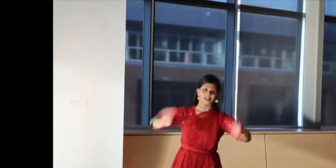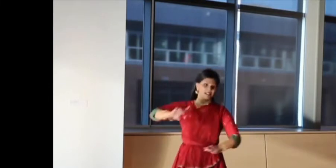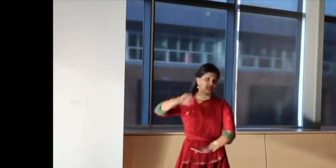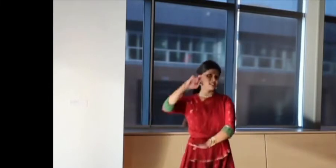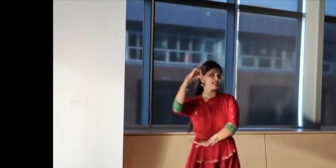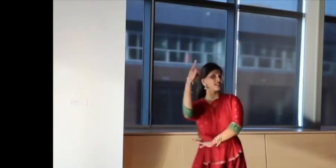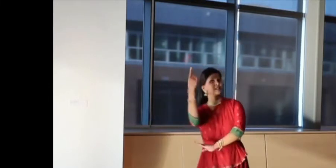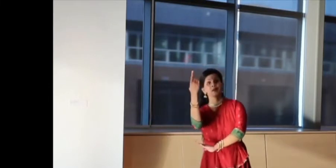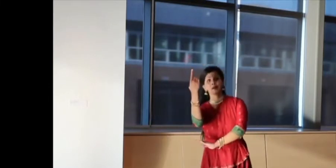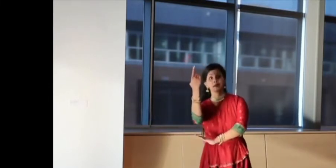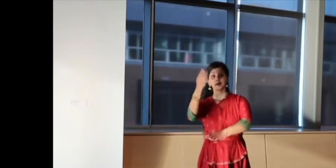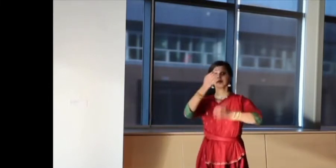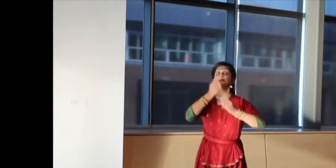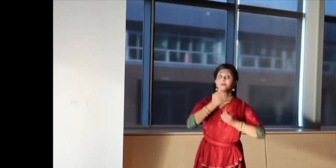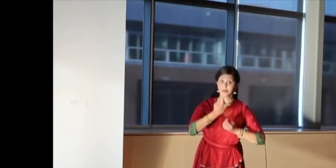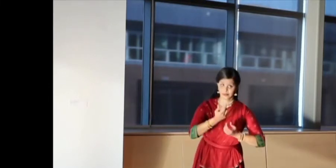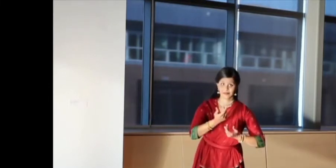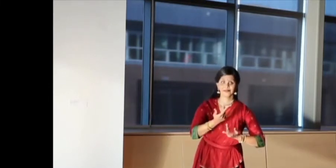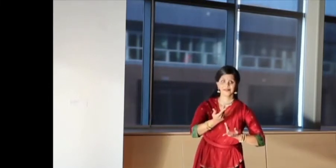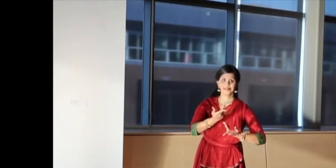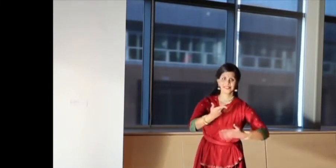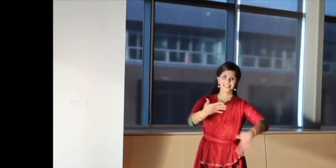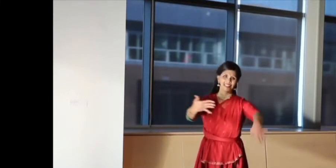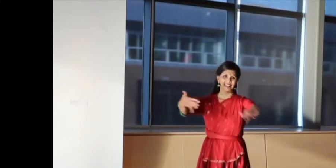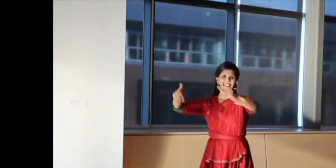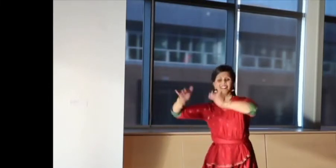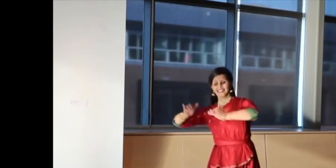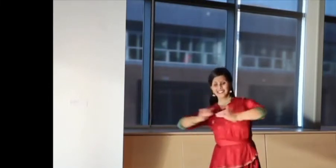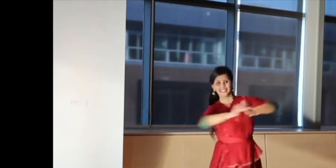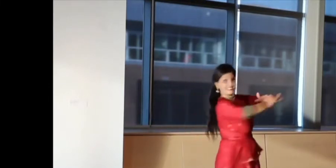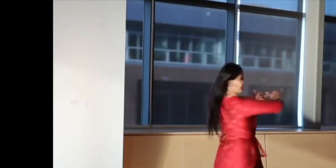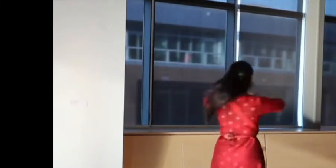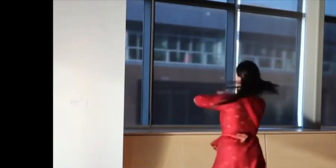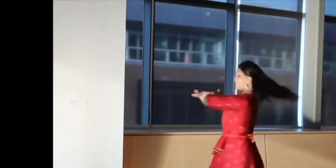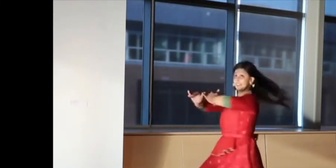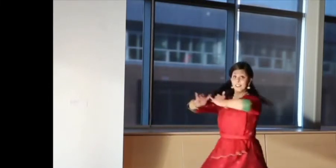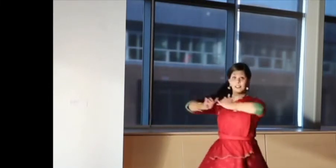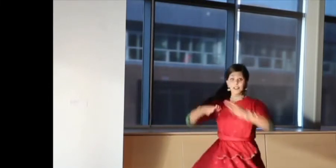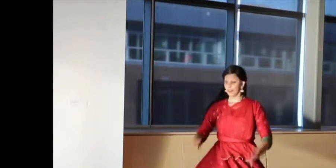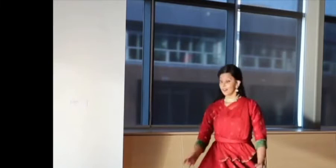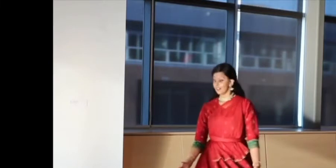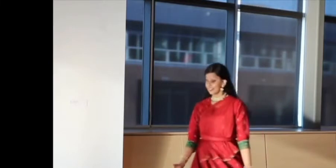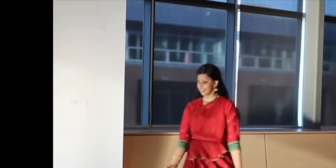गीतसाराय गीततत्त्वाय गीतगोत्राय धीमहि